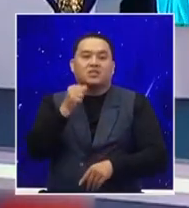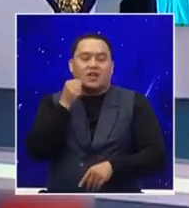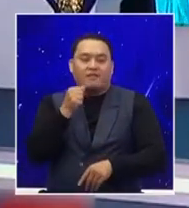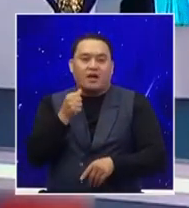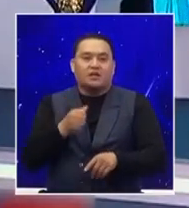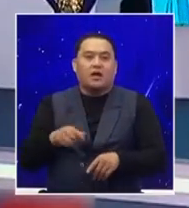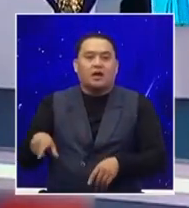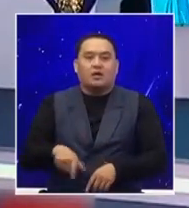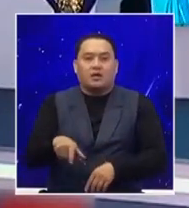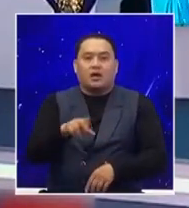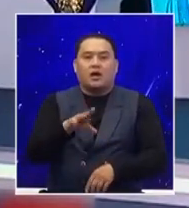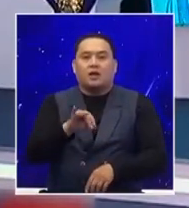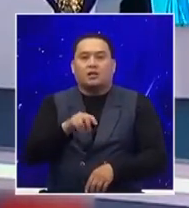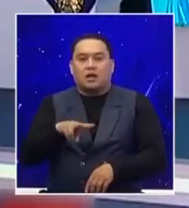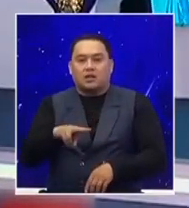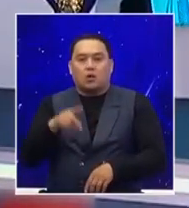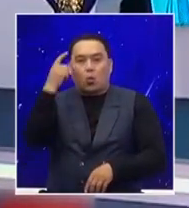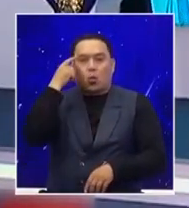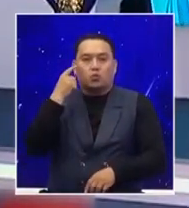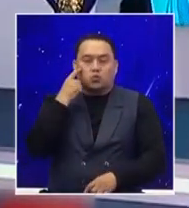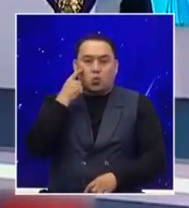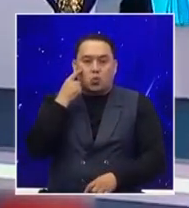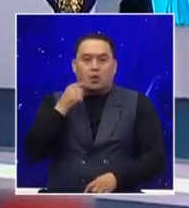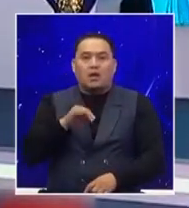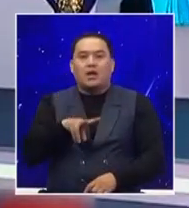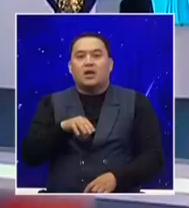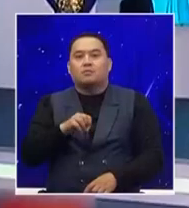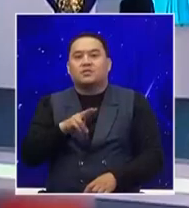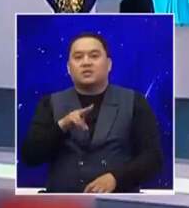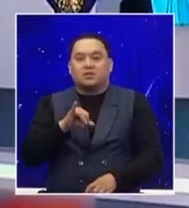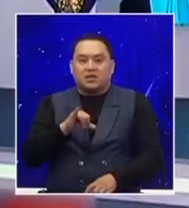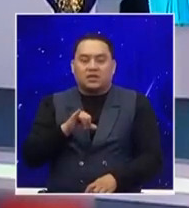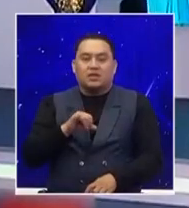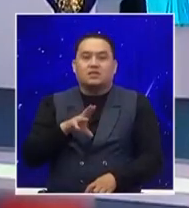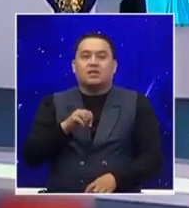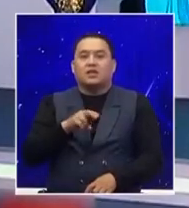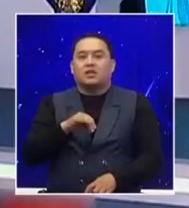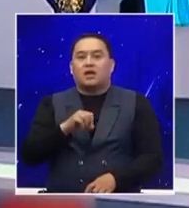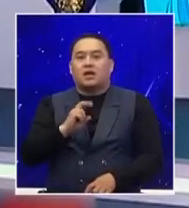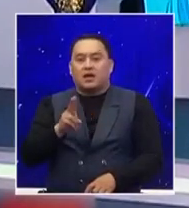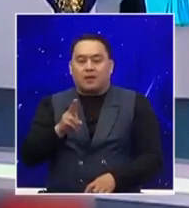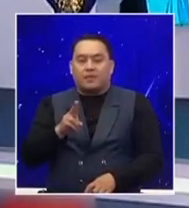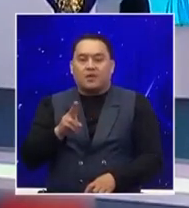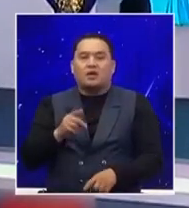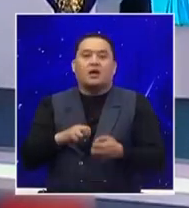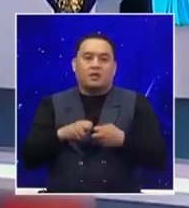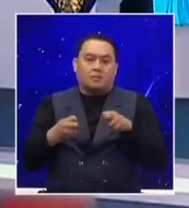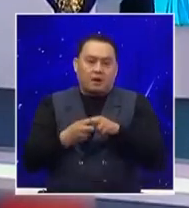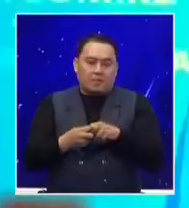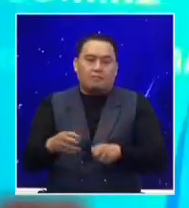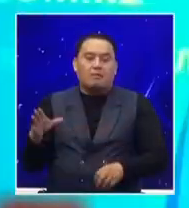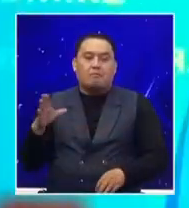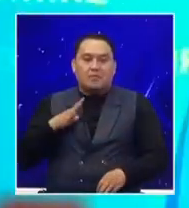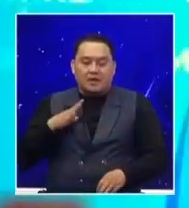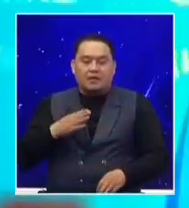это река Каратал, река Коксу, река Лепсе, река Тентек, Там тоже эти же проблемы были, и